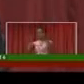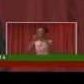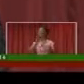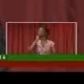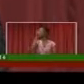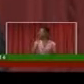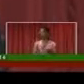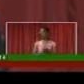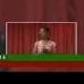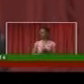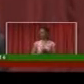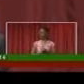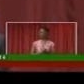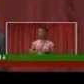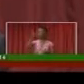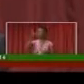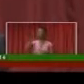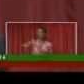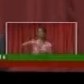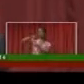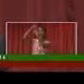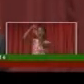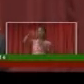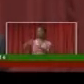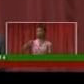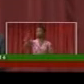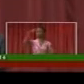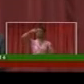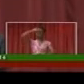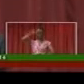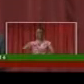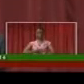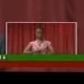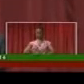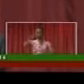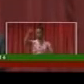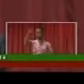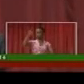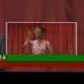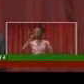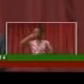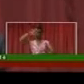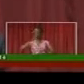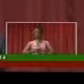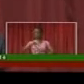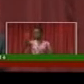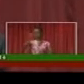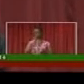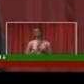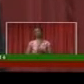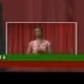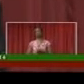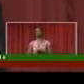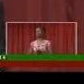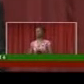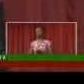psychique, avec votre mental, avec votre... Il commence à prendre les dessus et commence à vous donner. Et c'est fini. Et vous... Bien-aimés,